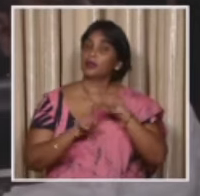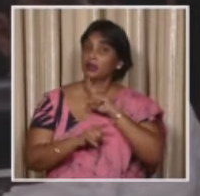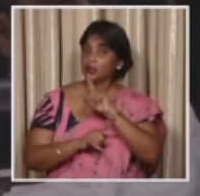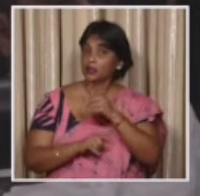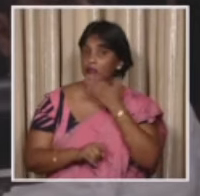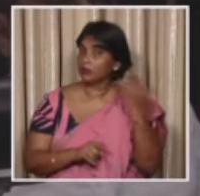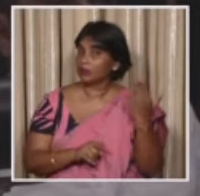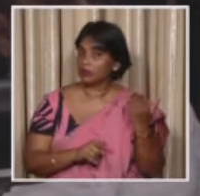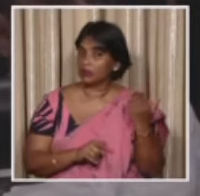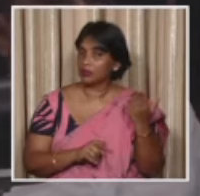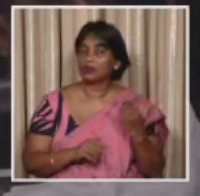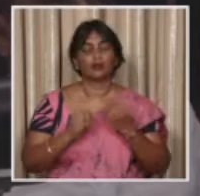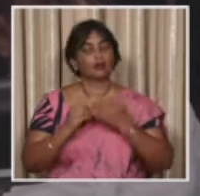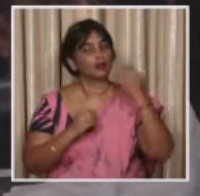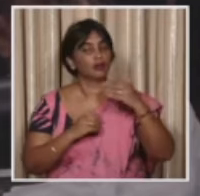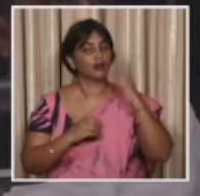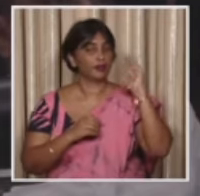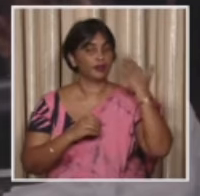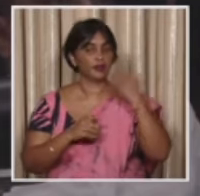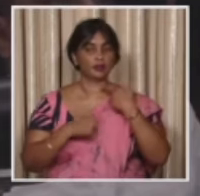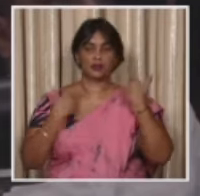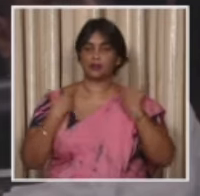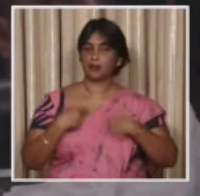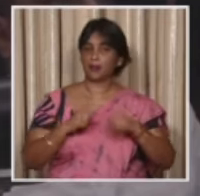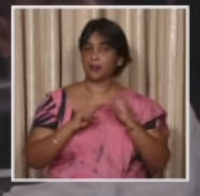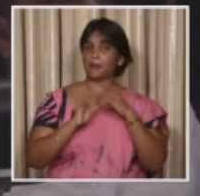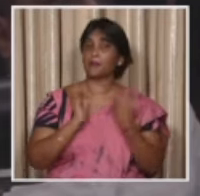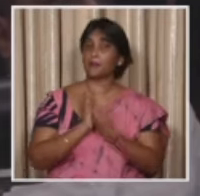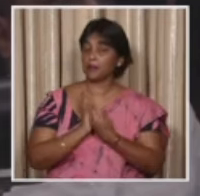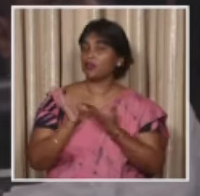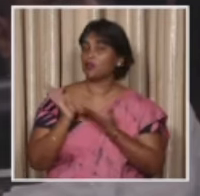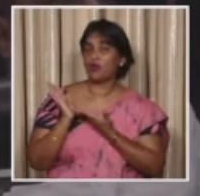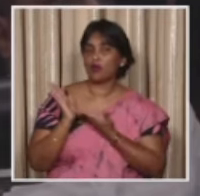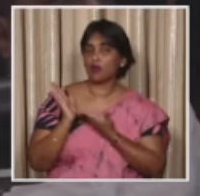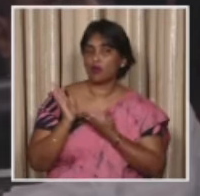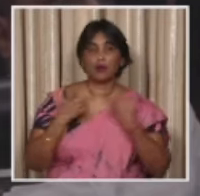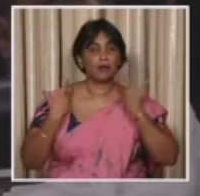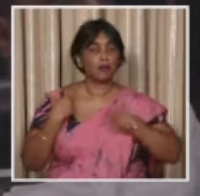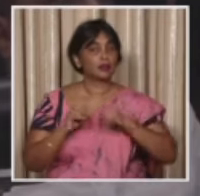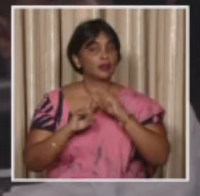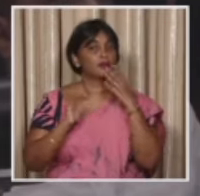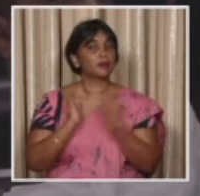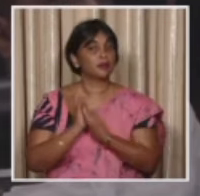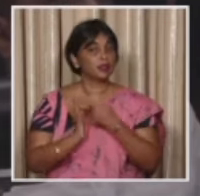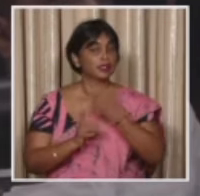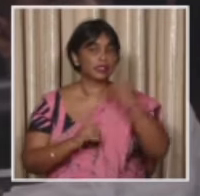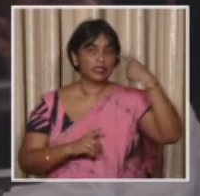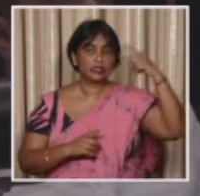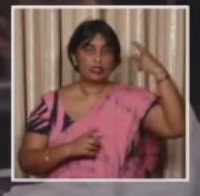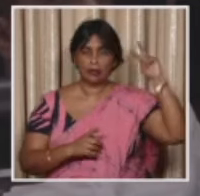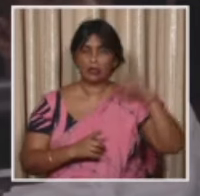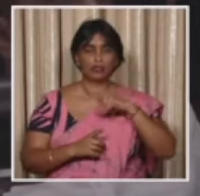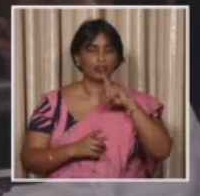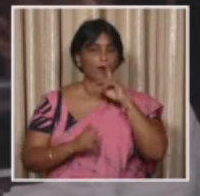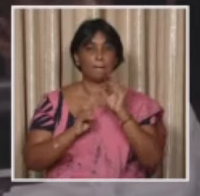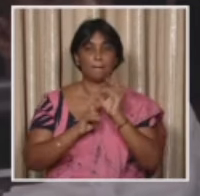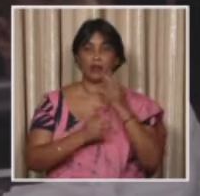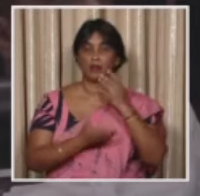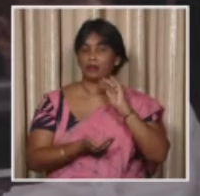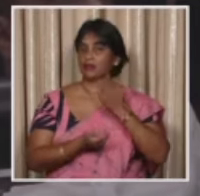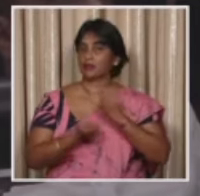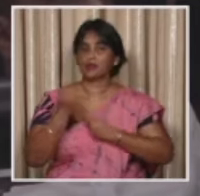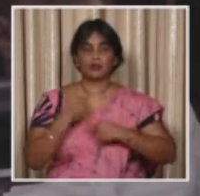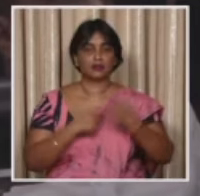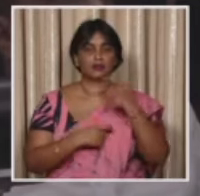පුළුවන්. ඊළඟට විශේෂයෙන්ම රාජපක්ෂ ප්‍රතිපත්තිය අපි අහනවා. රාජපක්ෂ ප්‍රතිපත්තිය ඊයේ පෙරේදාත් කිව්වා පෞද්ගලික අංශයට